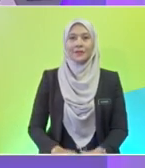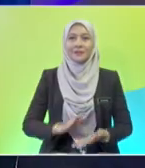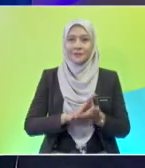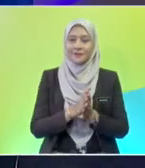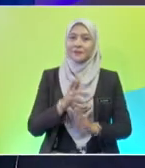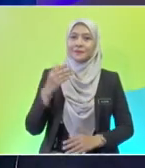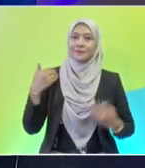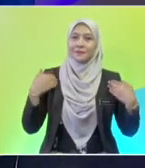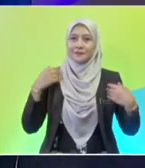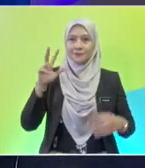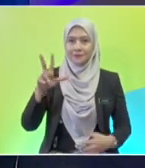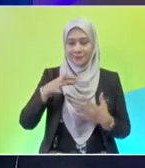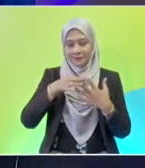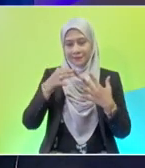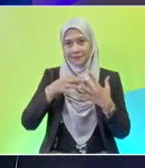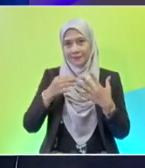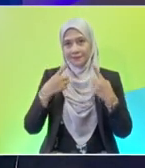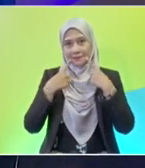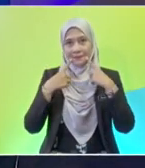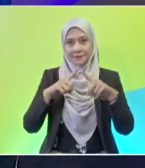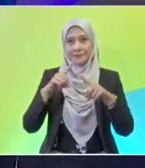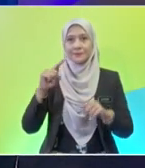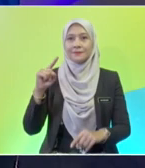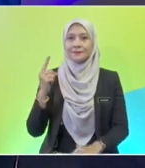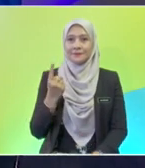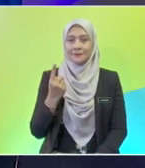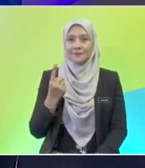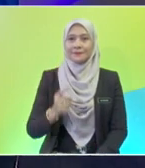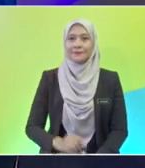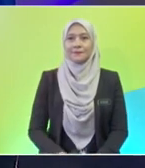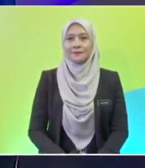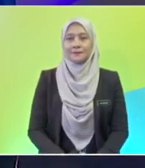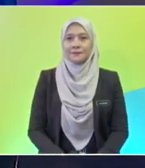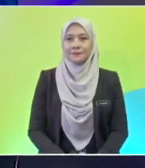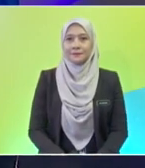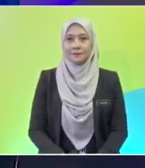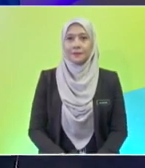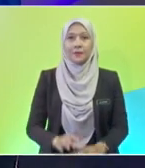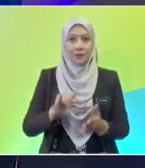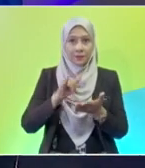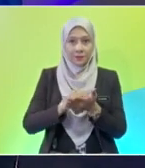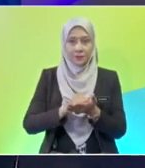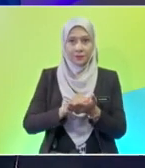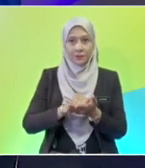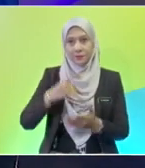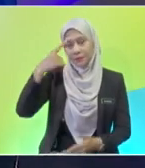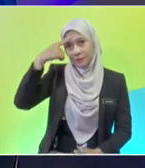Oke penerangannya bagi konstruk mengingat dan juga memahami